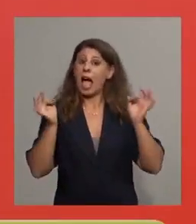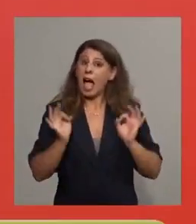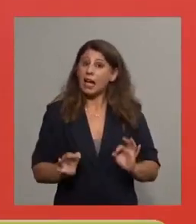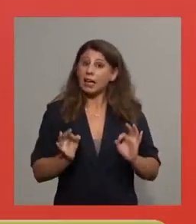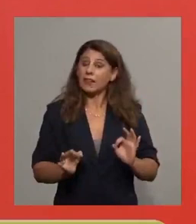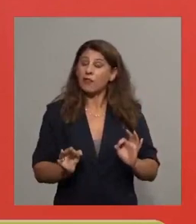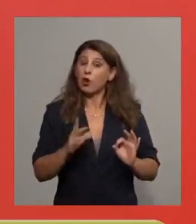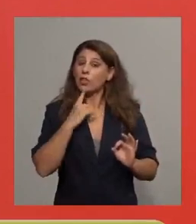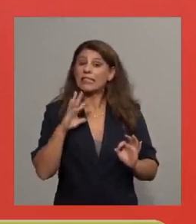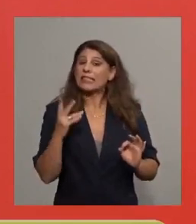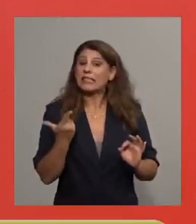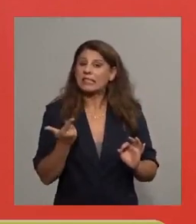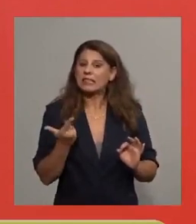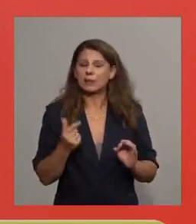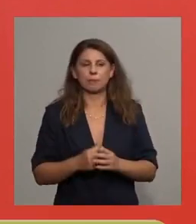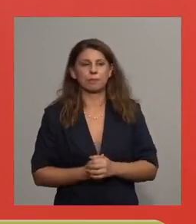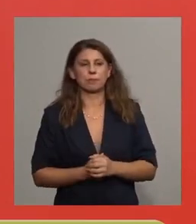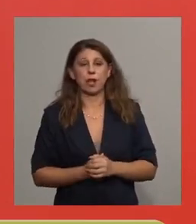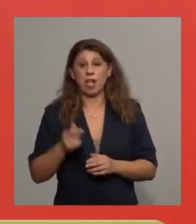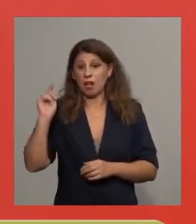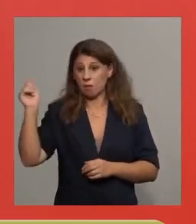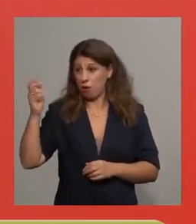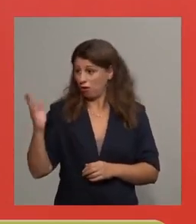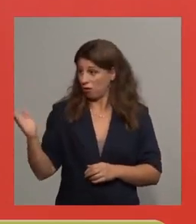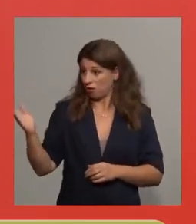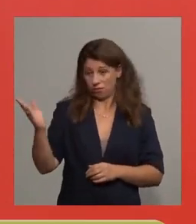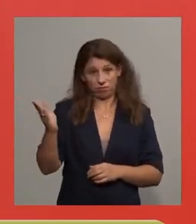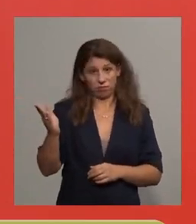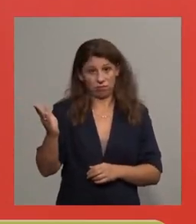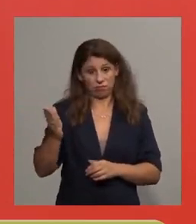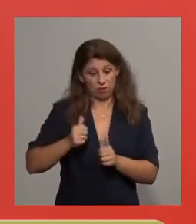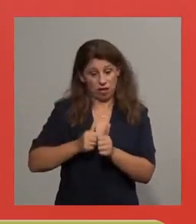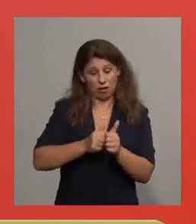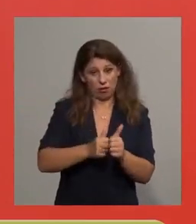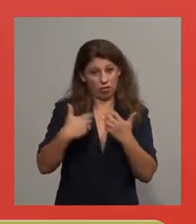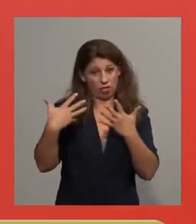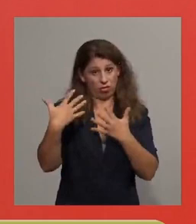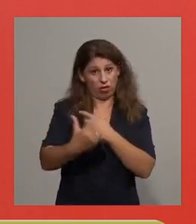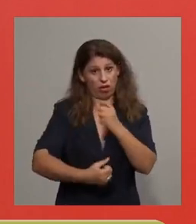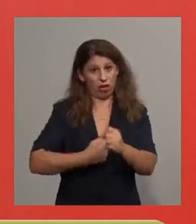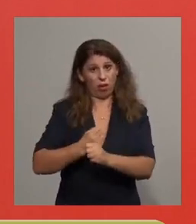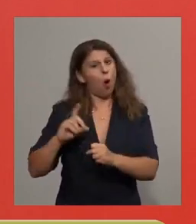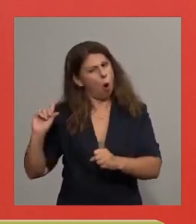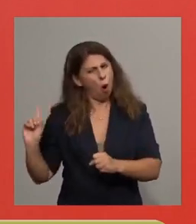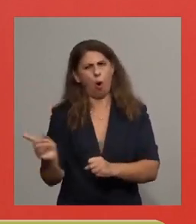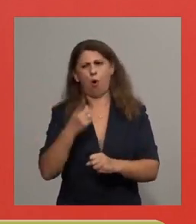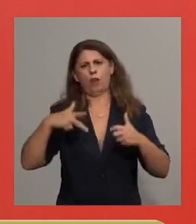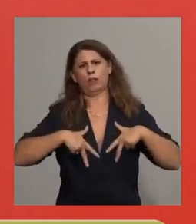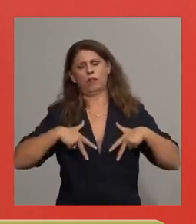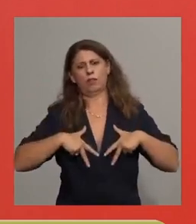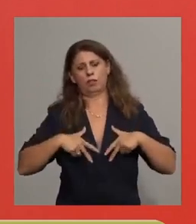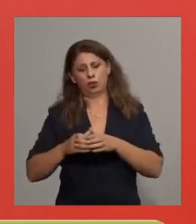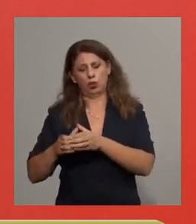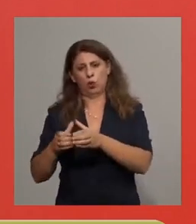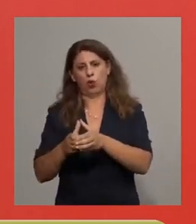δεδομένα? Η πολιτική που ακολούθησαν όλη την προηγούμενη δεκαετία όλες οι κυβερνήσεις των